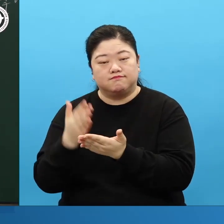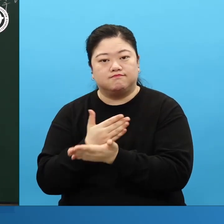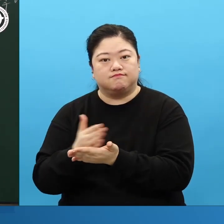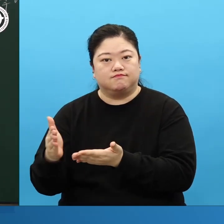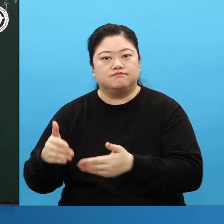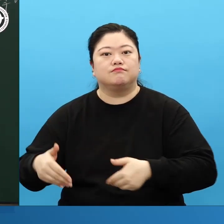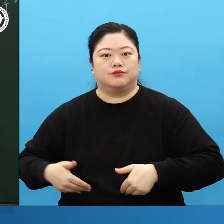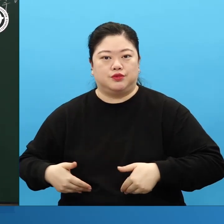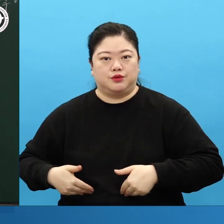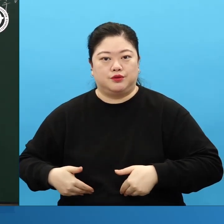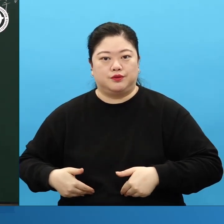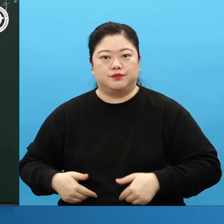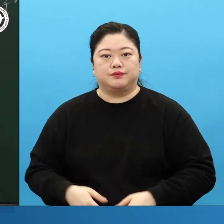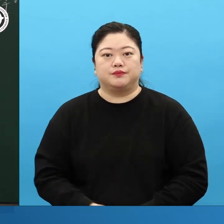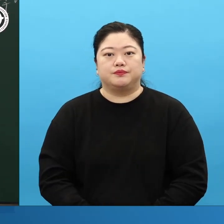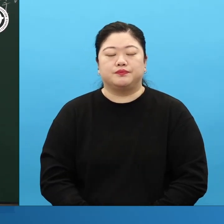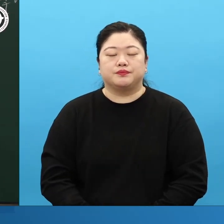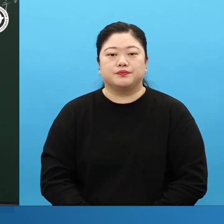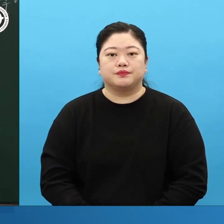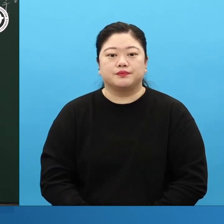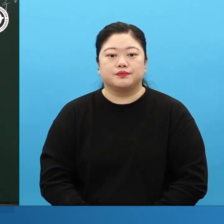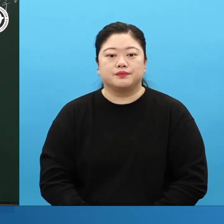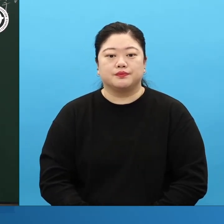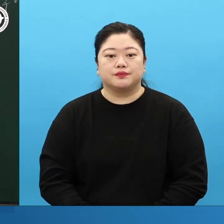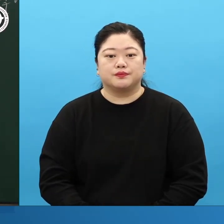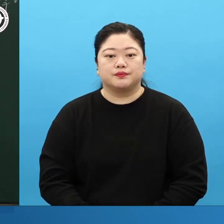유대인들이 한 걸 한번 보라니까요. Y vean lo que hicieron los judíos.